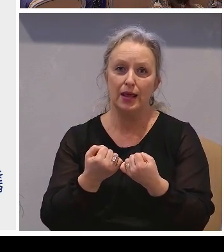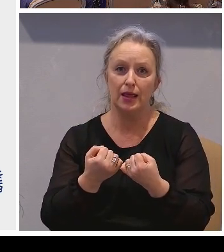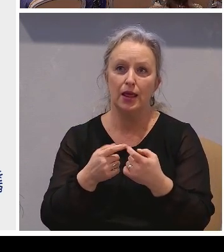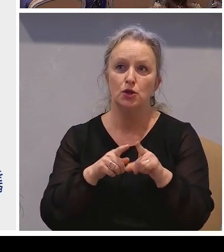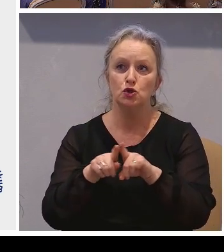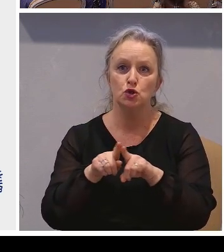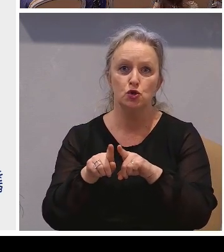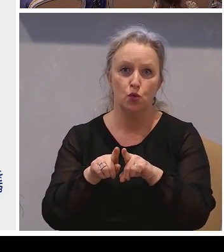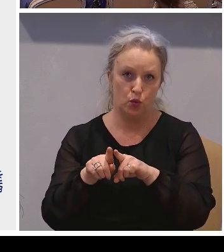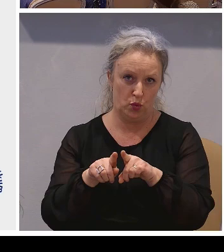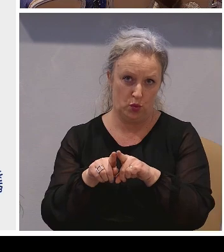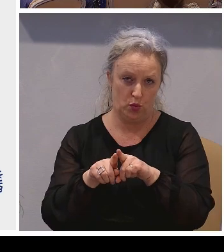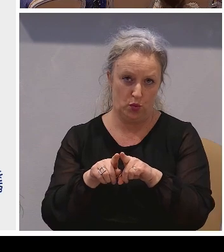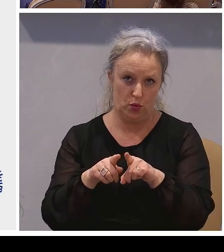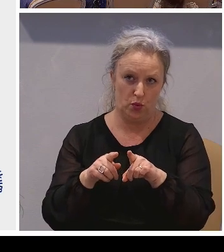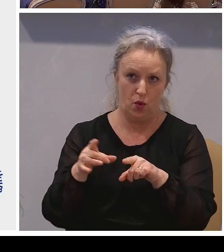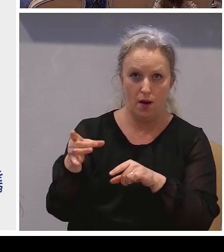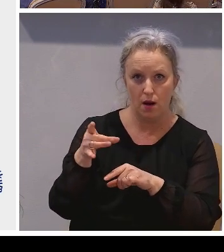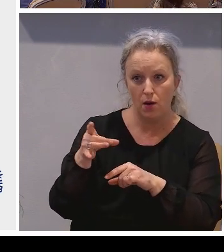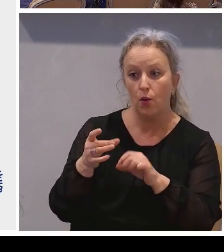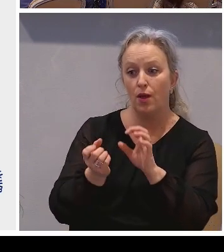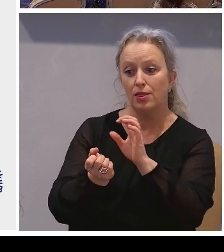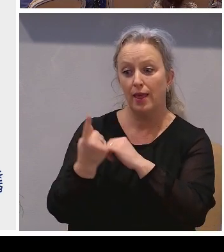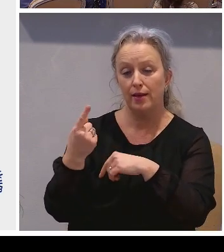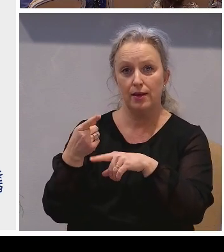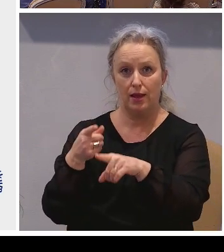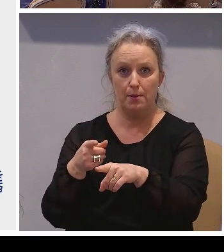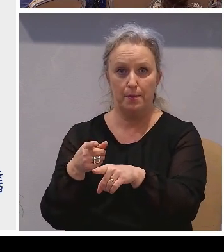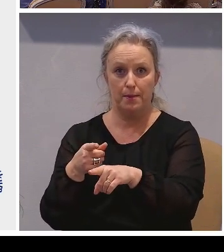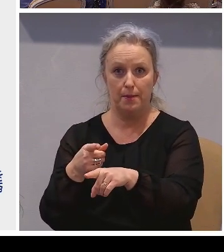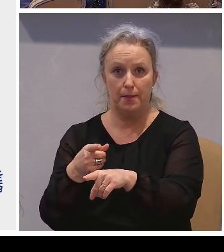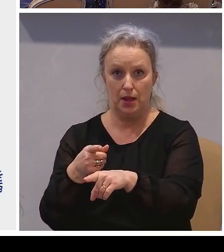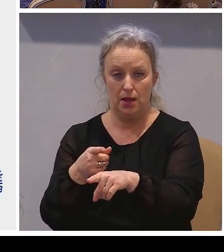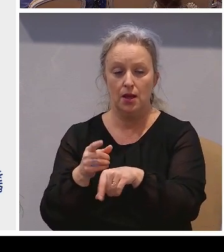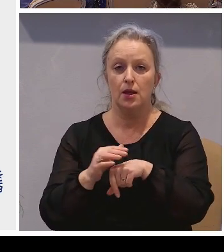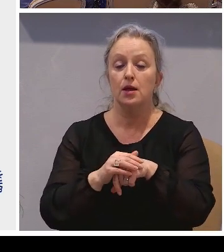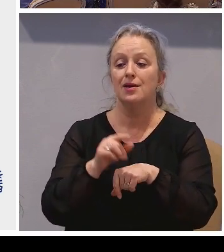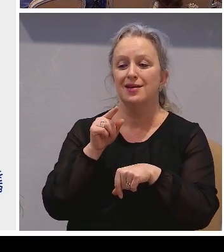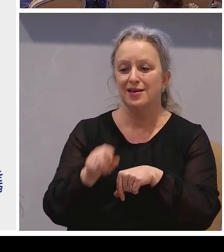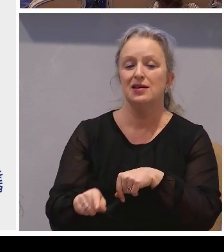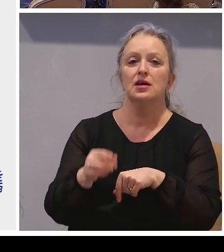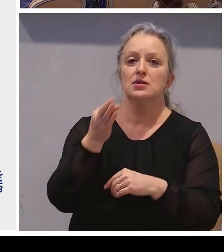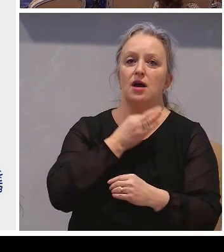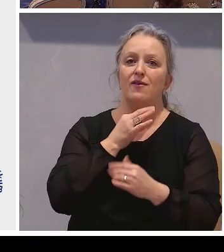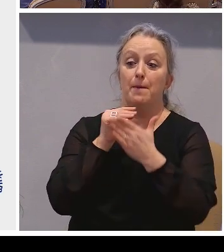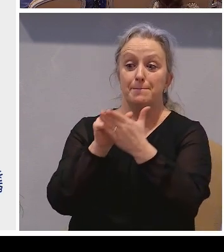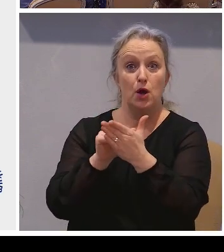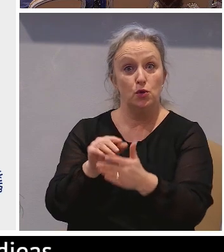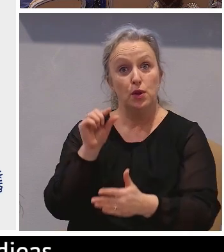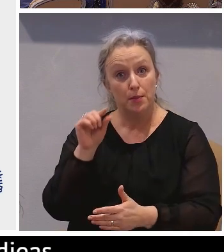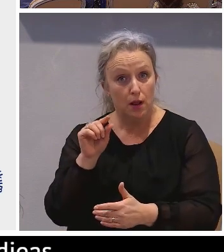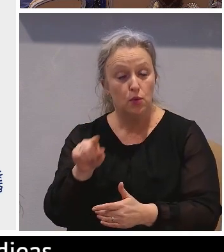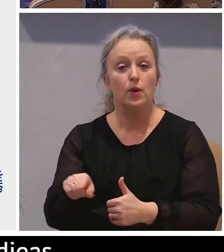children, spermide tootmine tekib ju puberteedi east ja uh, postpuberteedi east. Ja nüüd siis but sinna see ravim natukene spermatogenesis takes mõjutab,